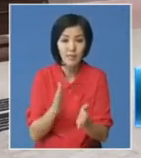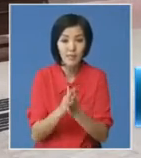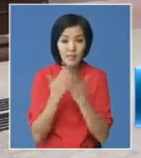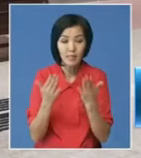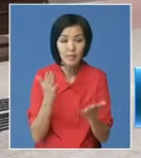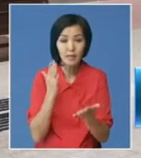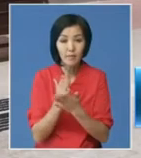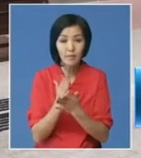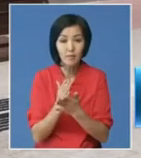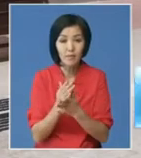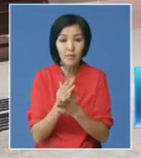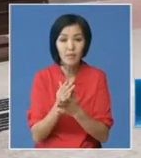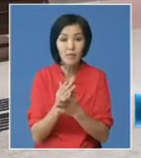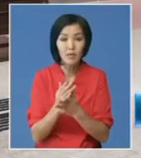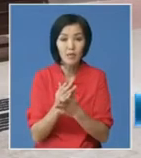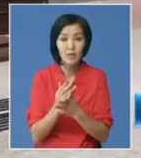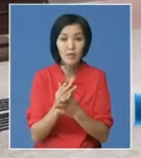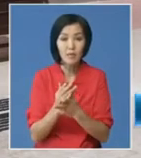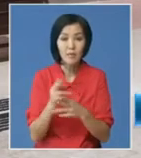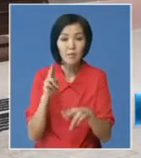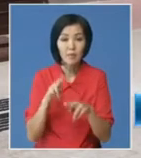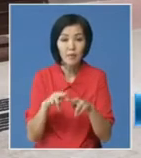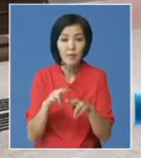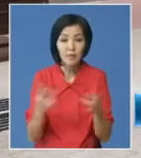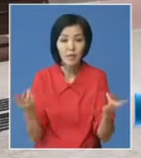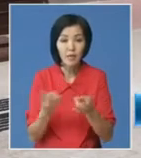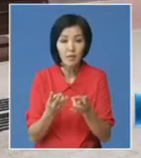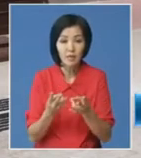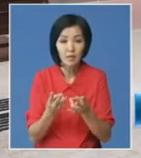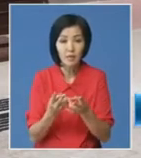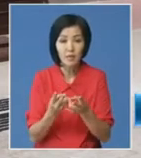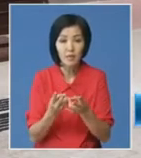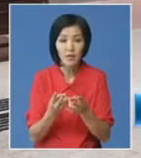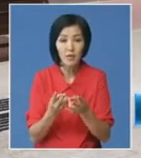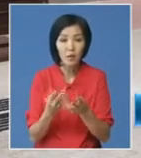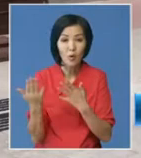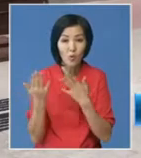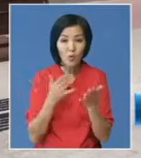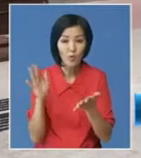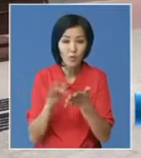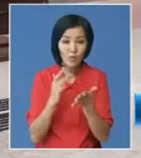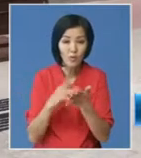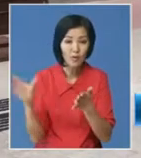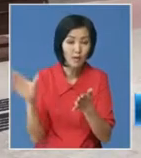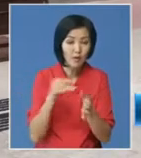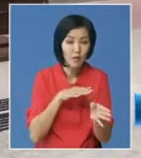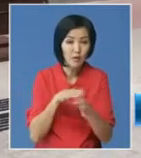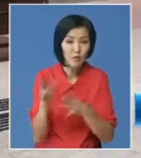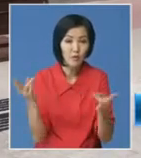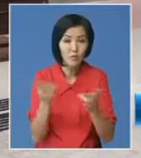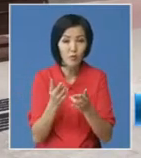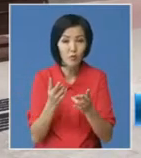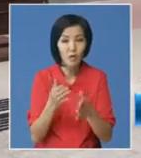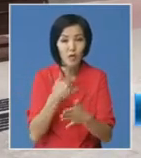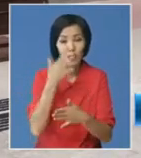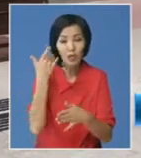кітабы және төлқұжатыңыз керек. Өткізетін туындыңыздың беттері түгел оқуға жарамды болуы шарт. Жаз бен күзде далада